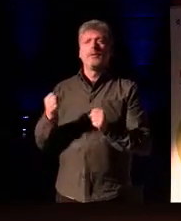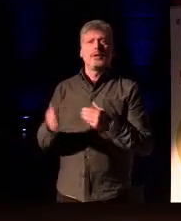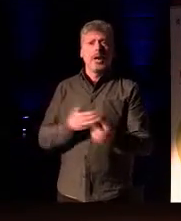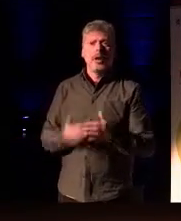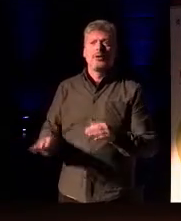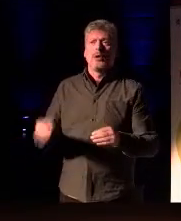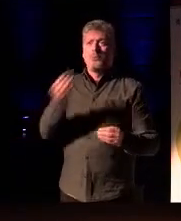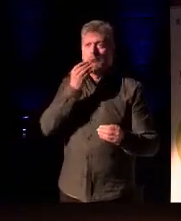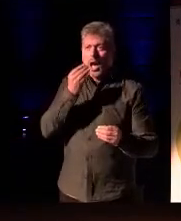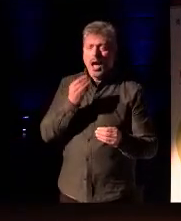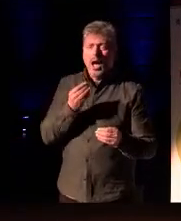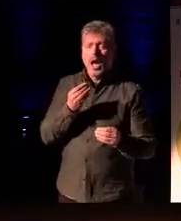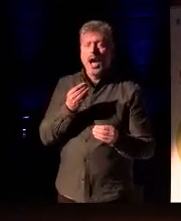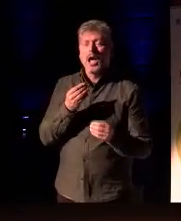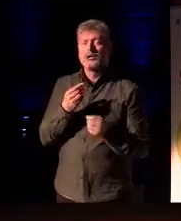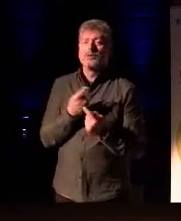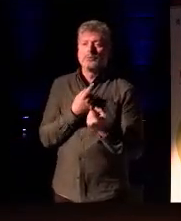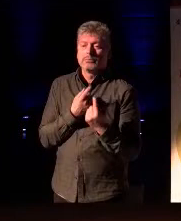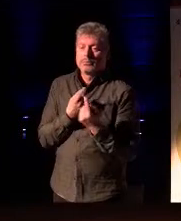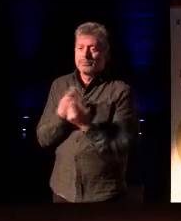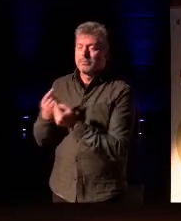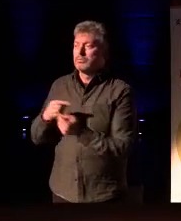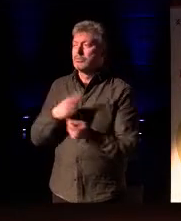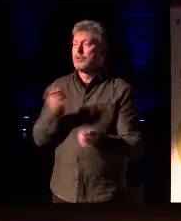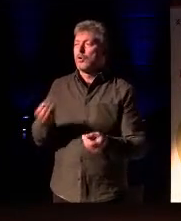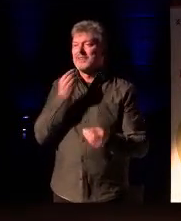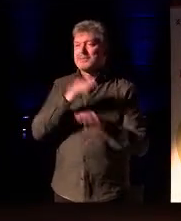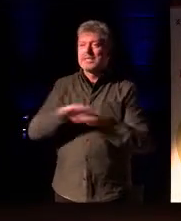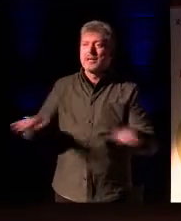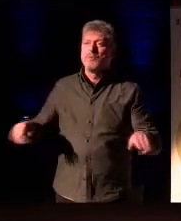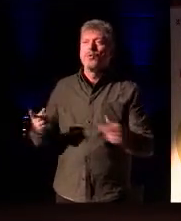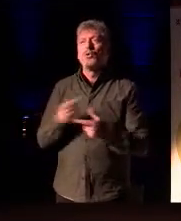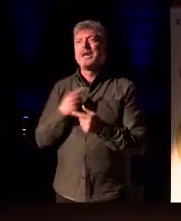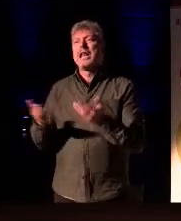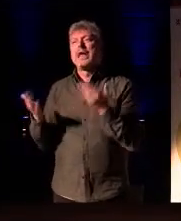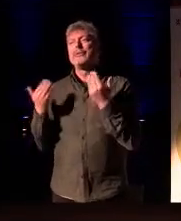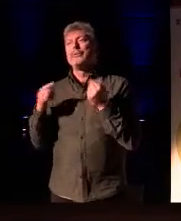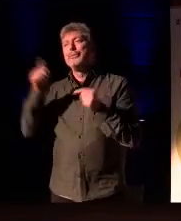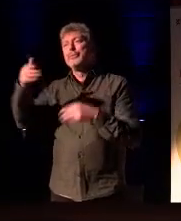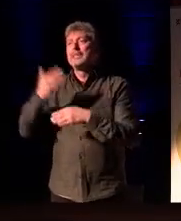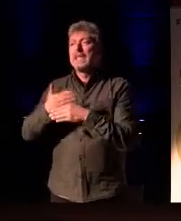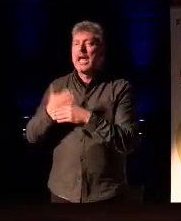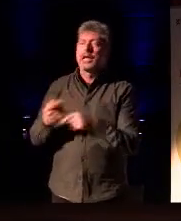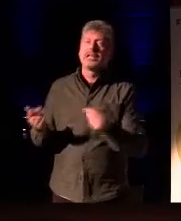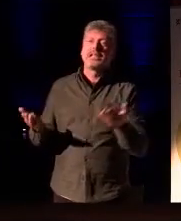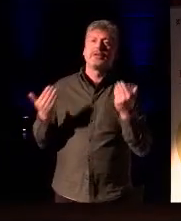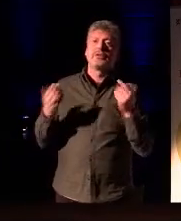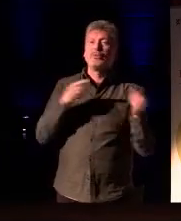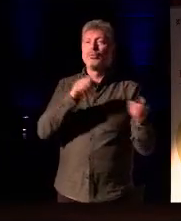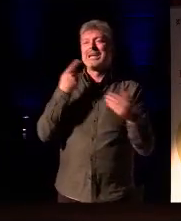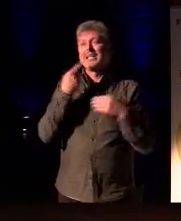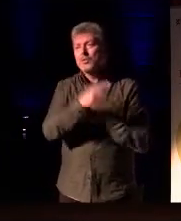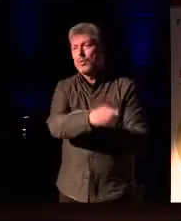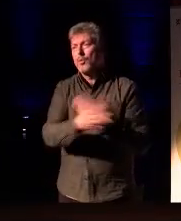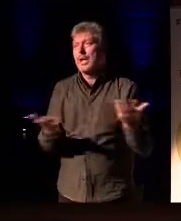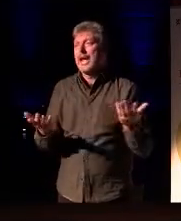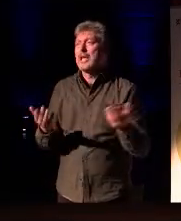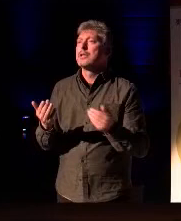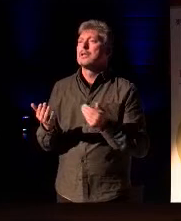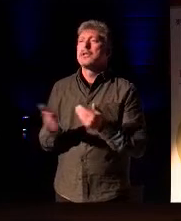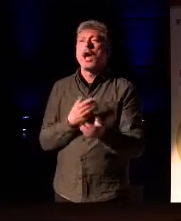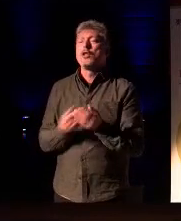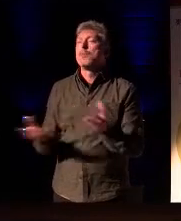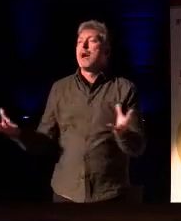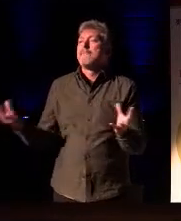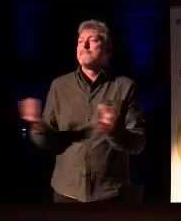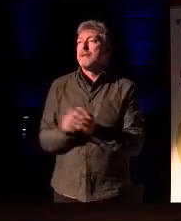og praten rundt spisebordet. Det handler om turen i teater eller turen i skogen. Det handler om det lille fellesskapet med